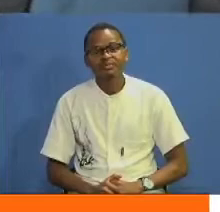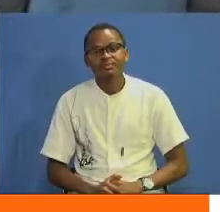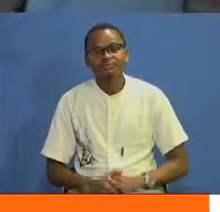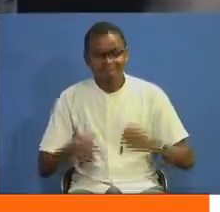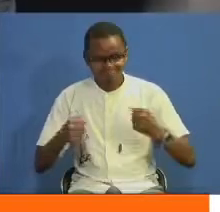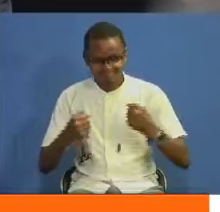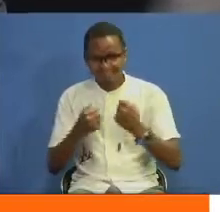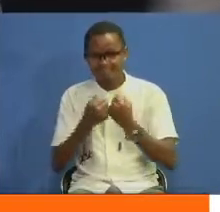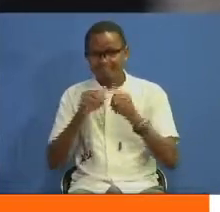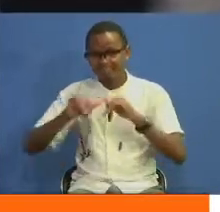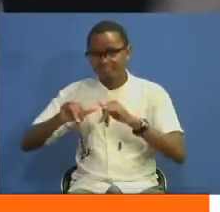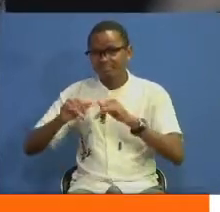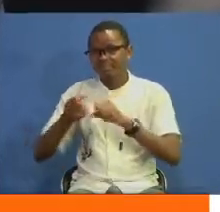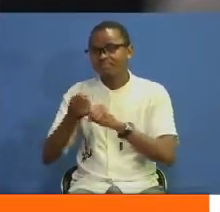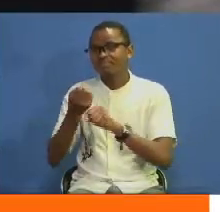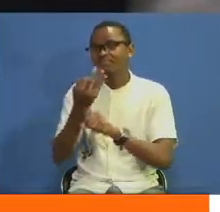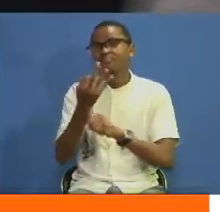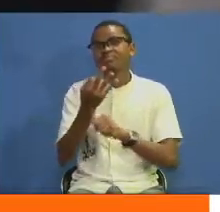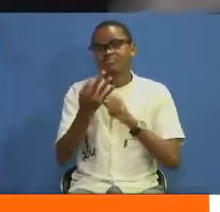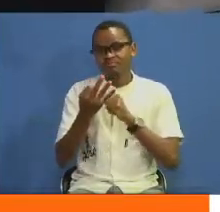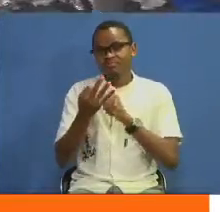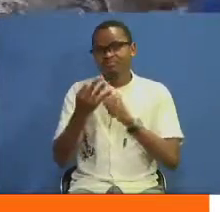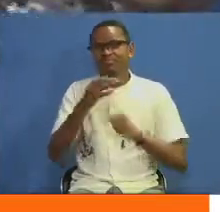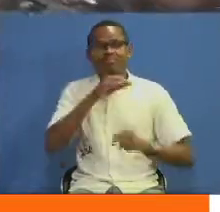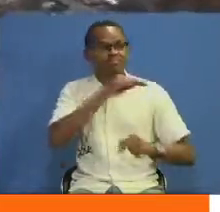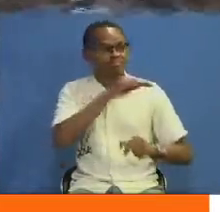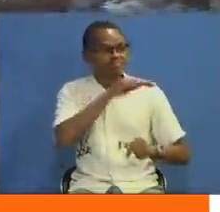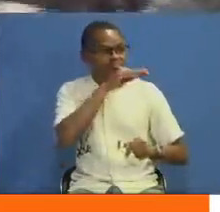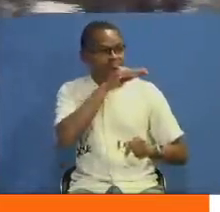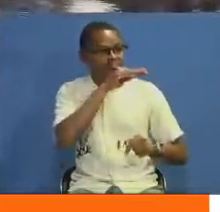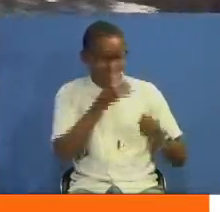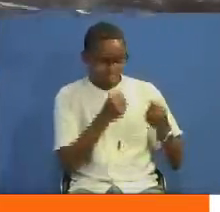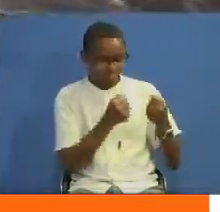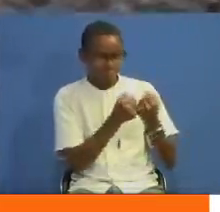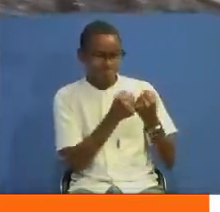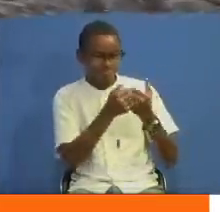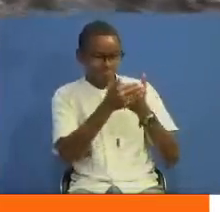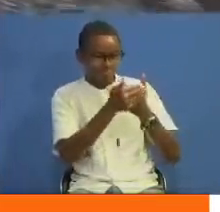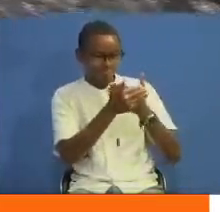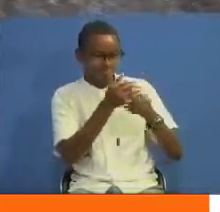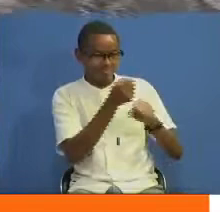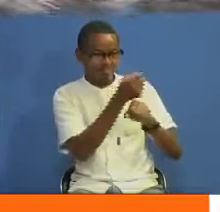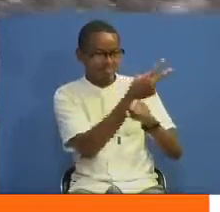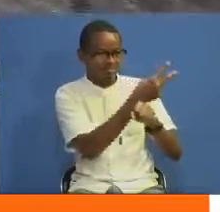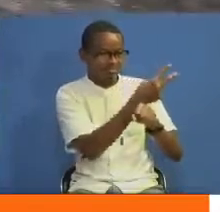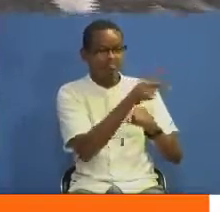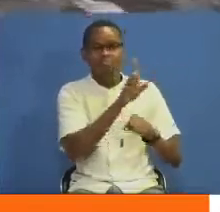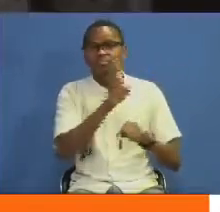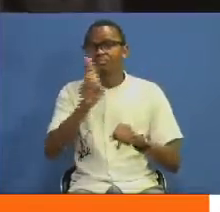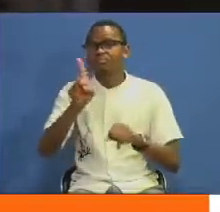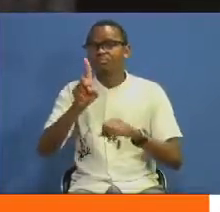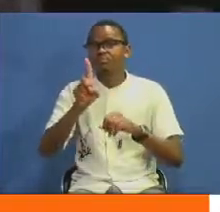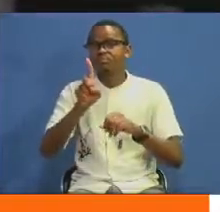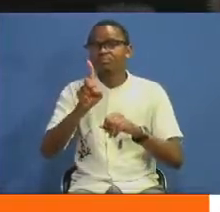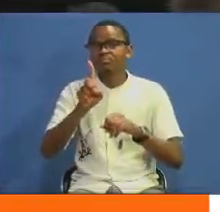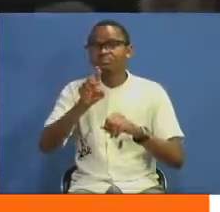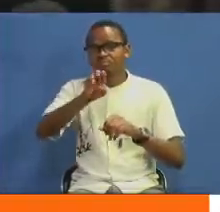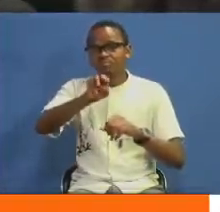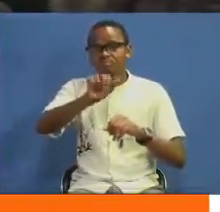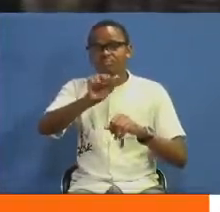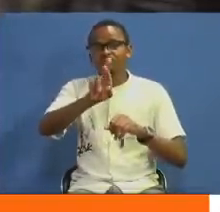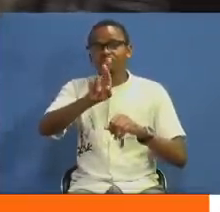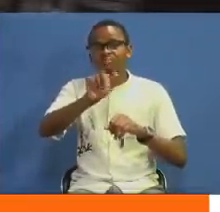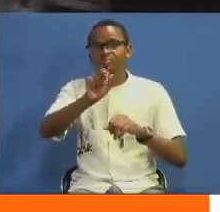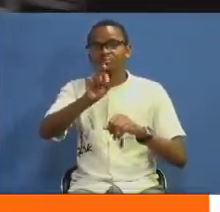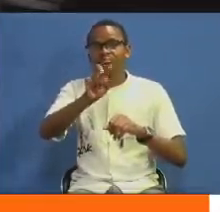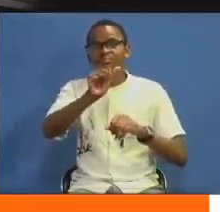Ajali iliyowaacha watu 13 wakiwa wafu ilitokea karibu na shule ya sekondari ya Arguing Skodek katika eneo la Malanga, kaunti